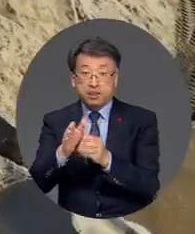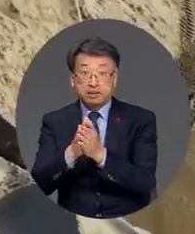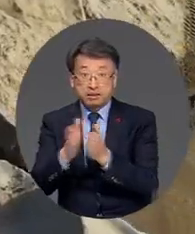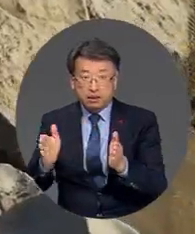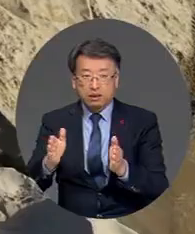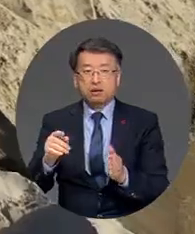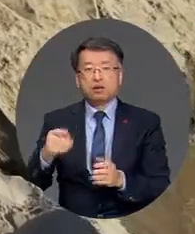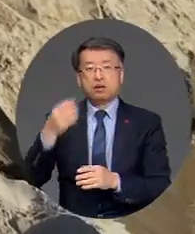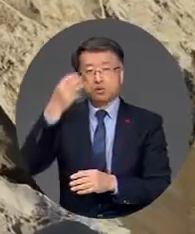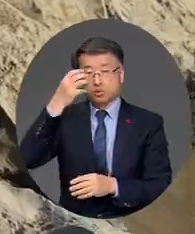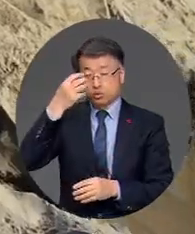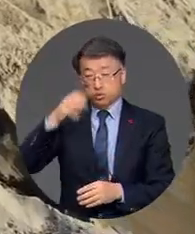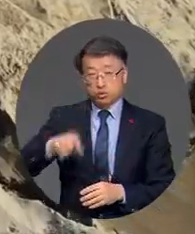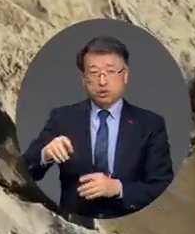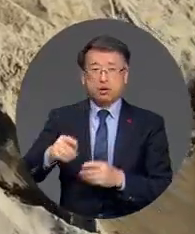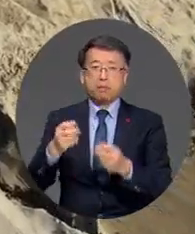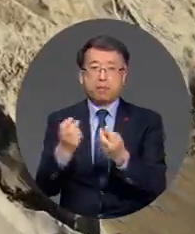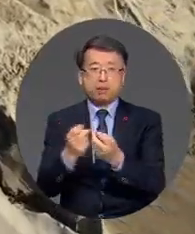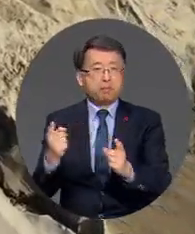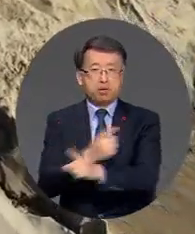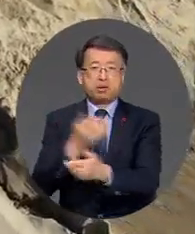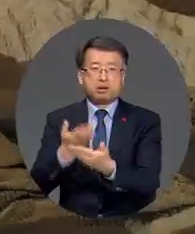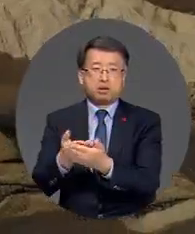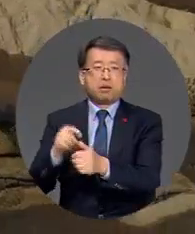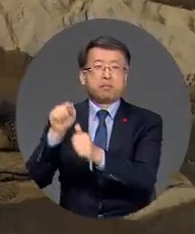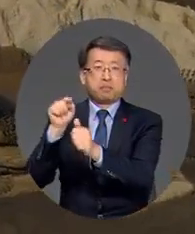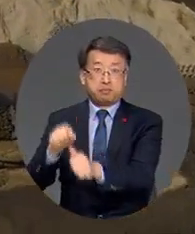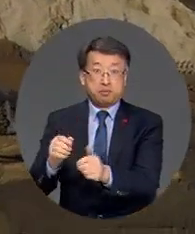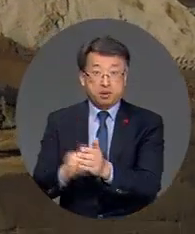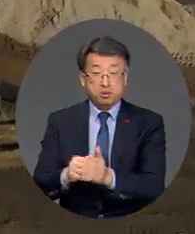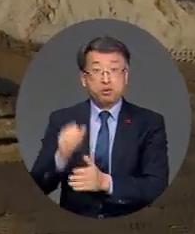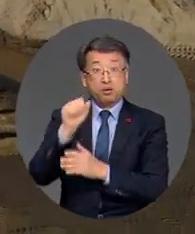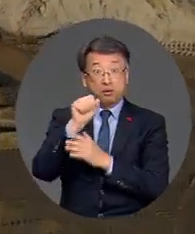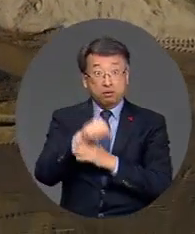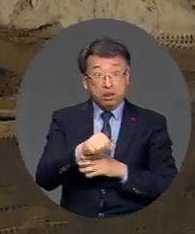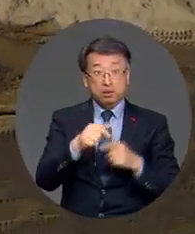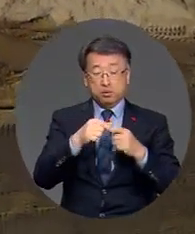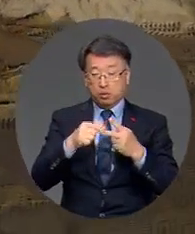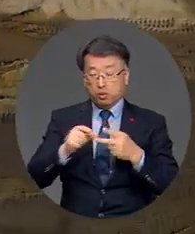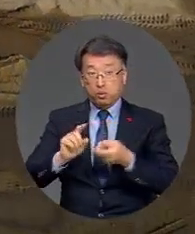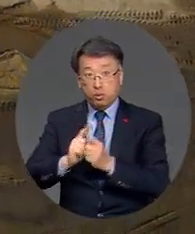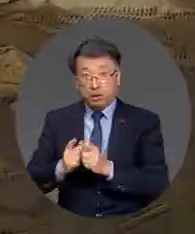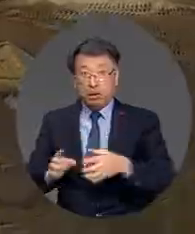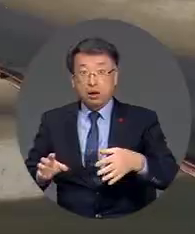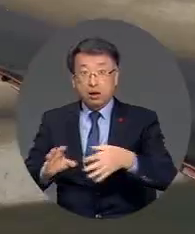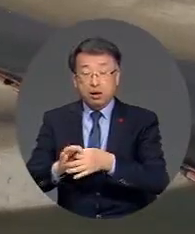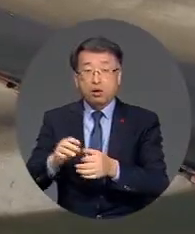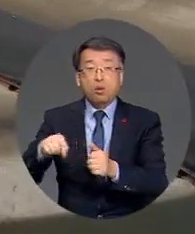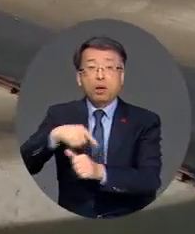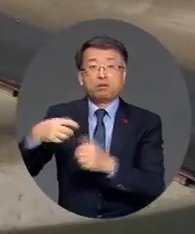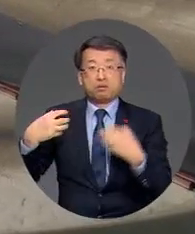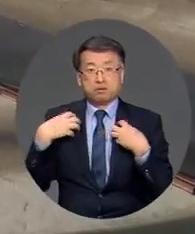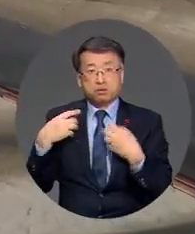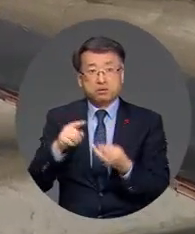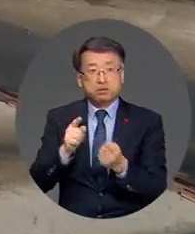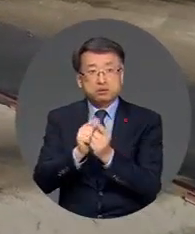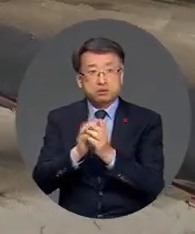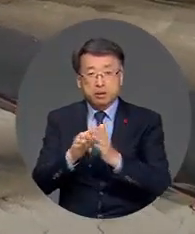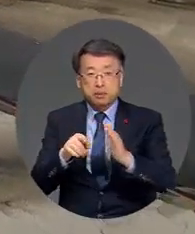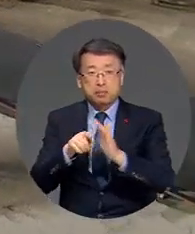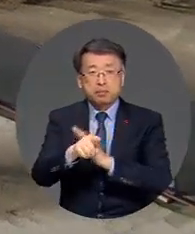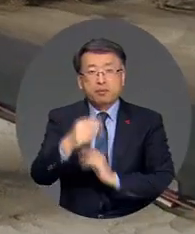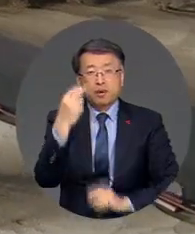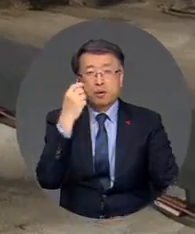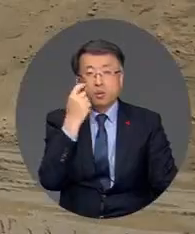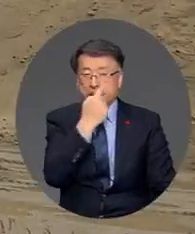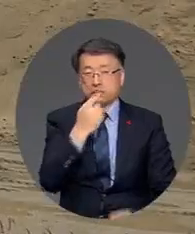뒤늦게 설계 변경을 요청했고 환경영향평가를 승인한 함안군과 이 과정을 협의한 낙동강유역 환경청이 현장 점검에